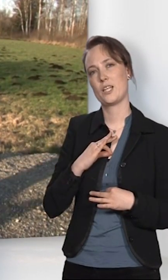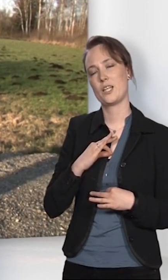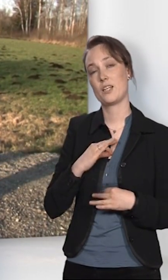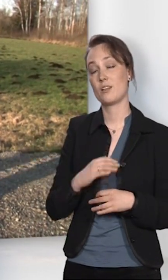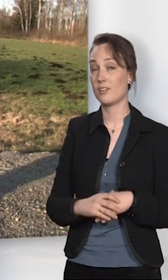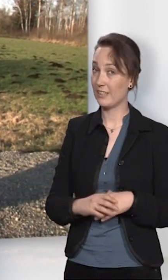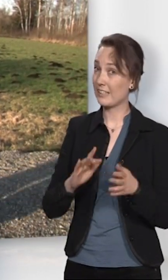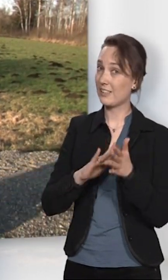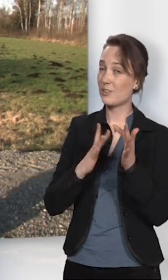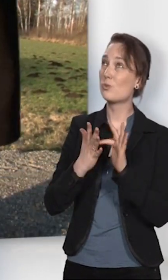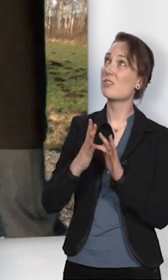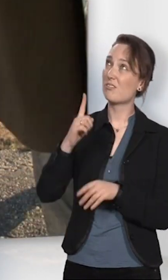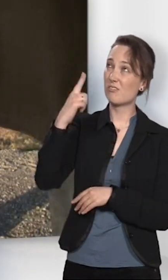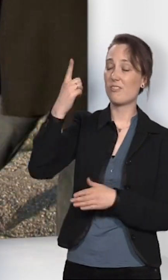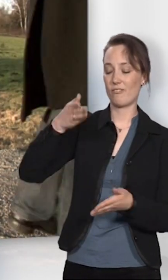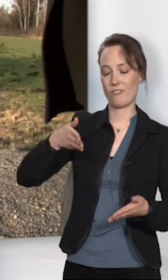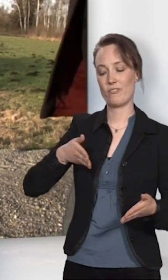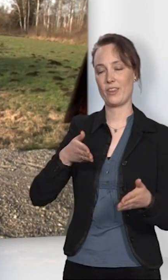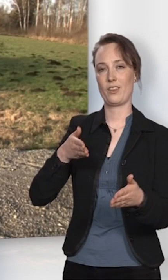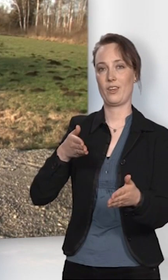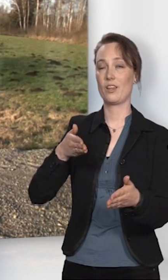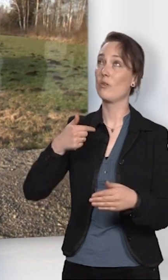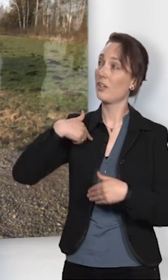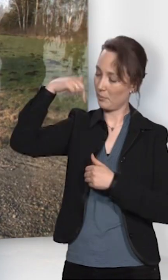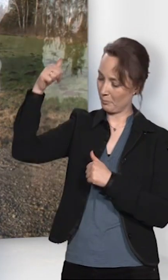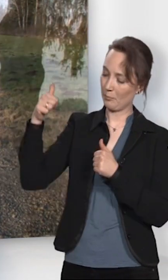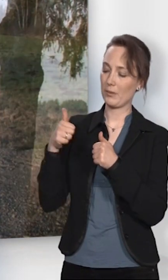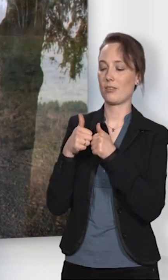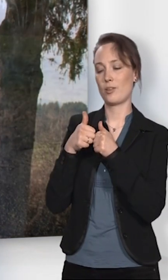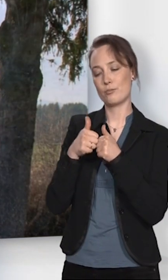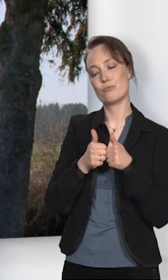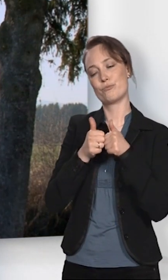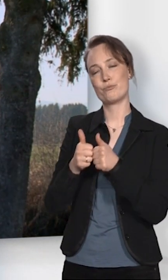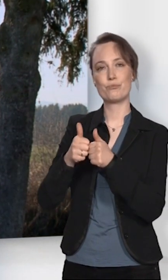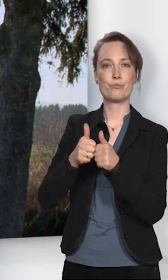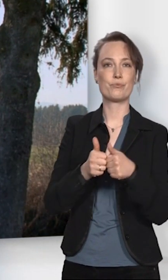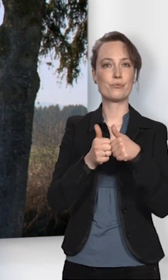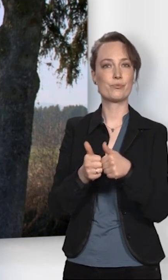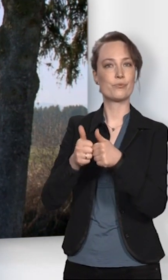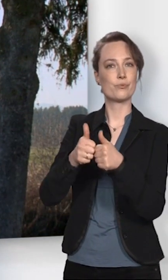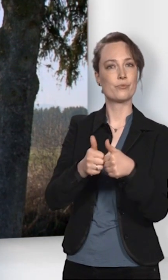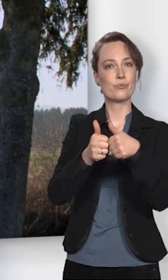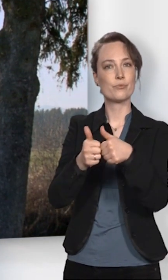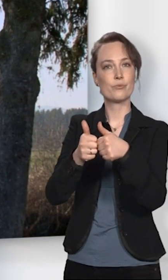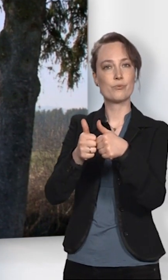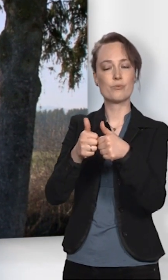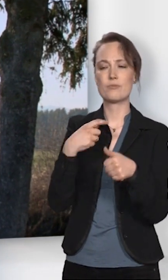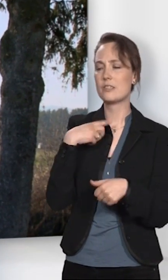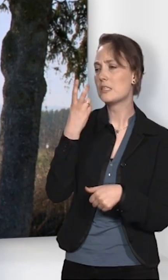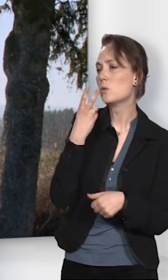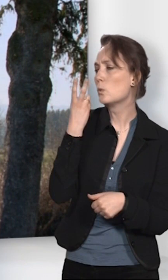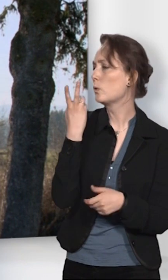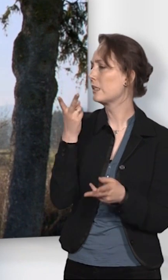Christus ist der Weg und ich bin mit ihm auf dem Weg. Bei allem Suchen nach dem richtigen